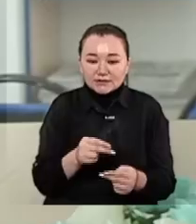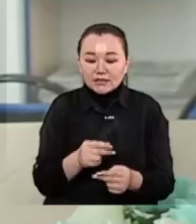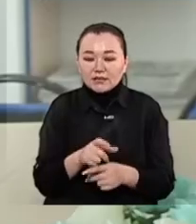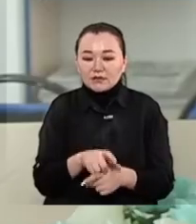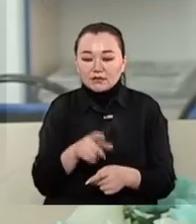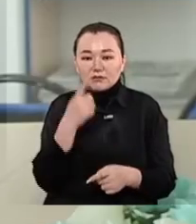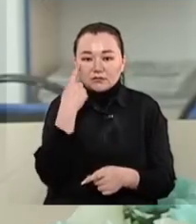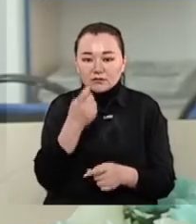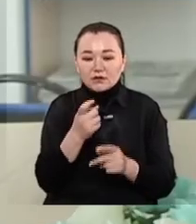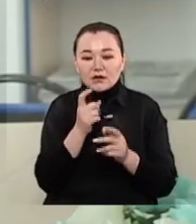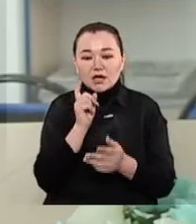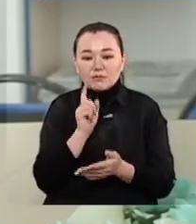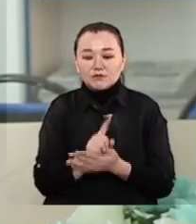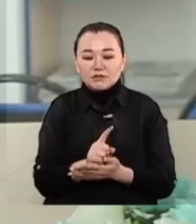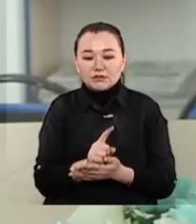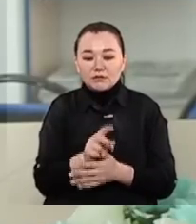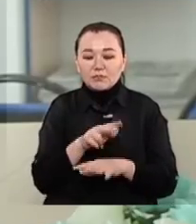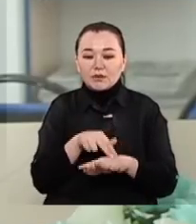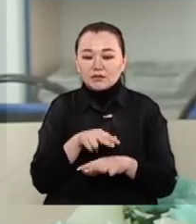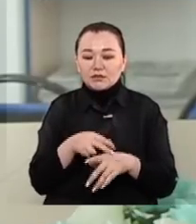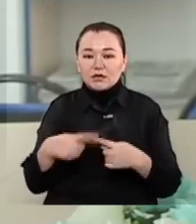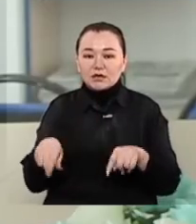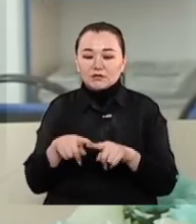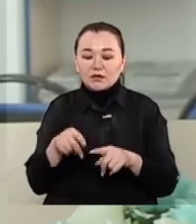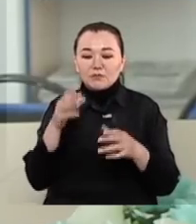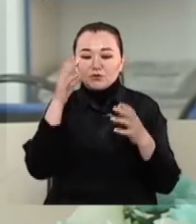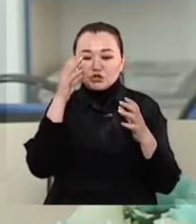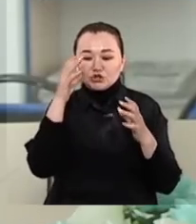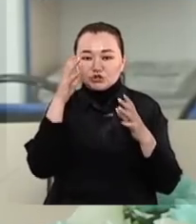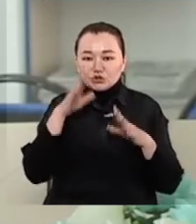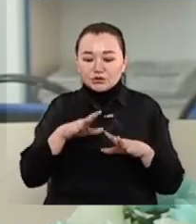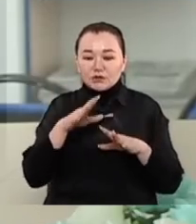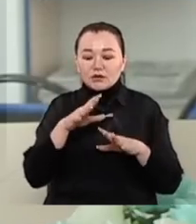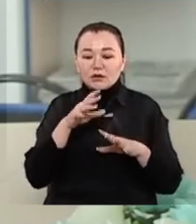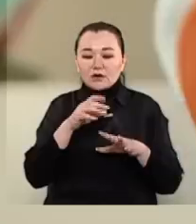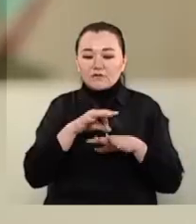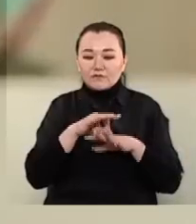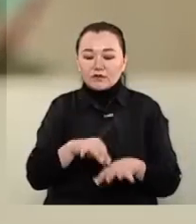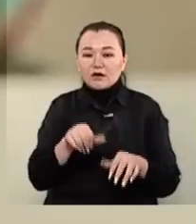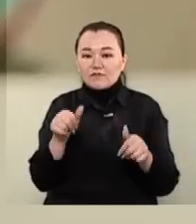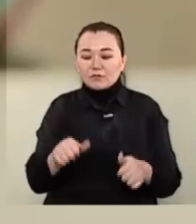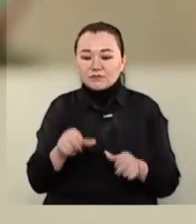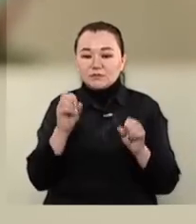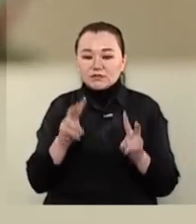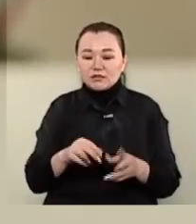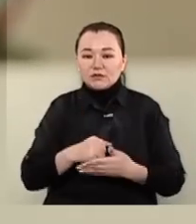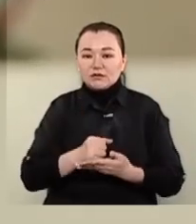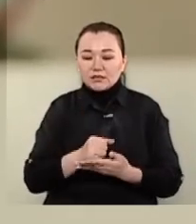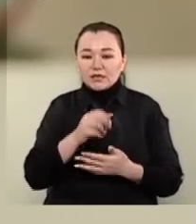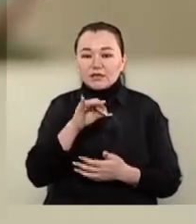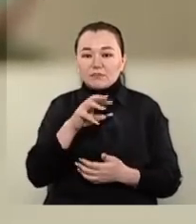олар ескертеміз, міндетті түрде ол құзырлы мекеме, ол мешіт, діни рәсімдер атқарылатын жер, арнайы бекітілген